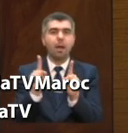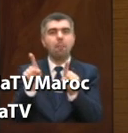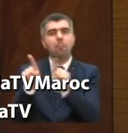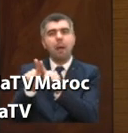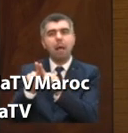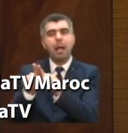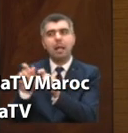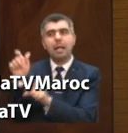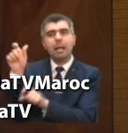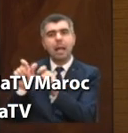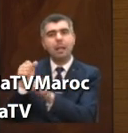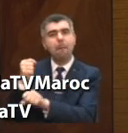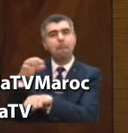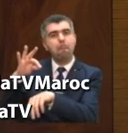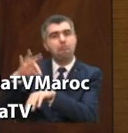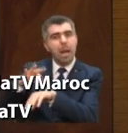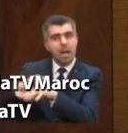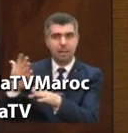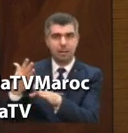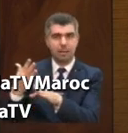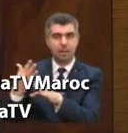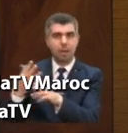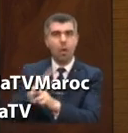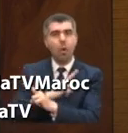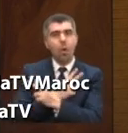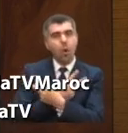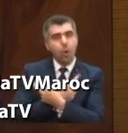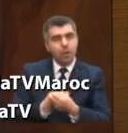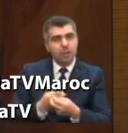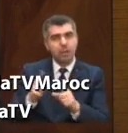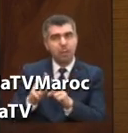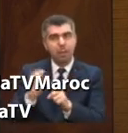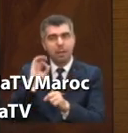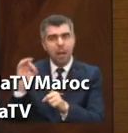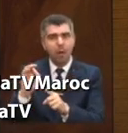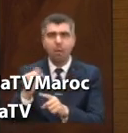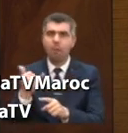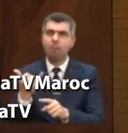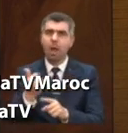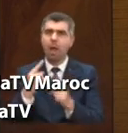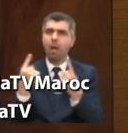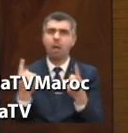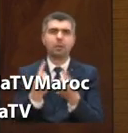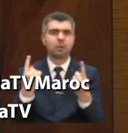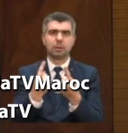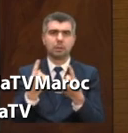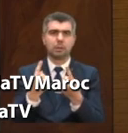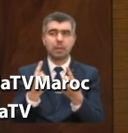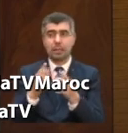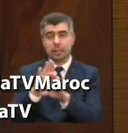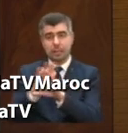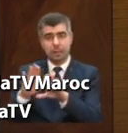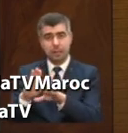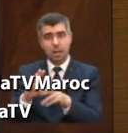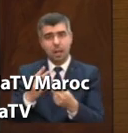طبية، أو كما كتوقف إلا كانت المنظمة النقابية الأكثر تمثيلا داخل المقاولة علمت الإضراب، أو كما كتوقف في الحالات المحددة في